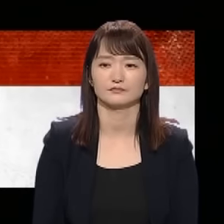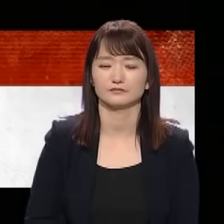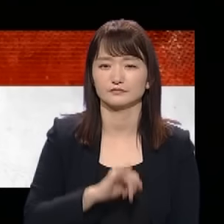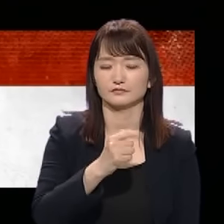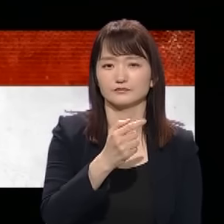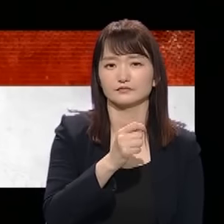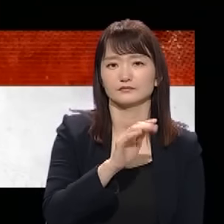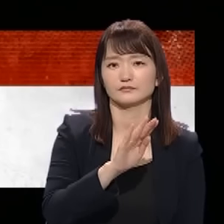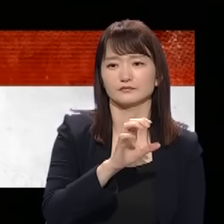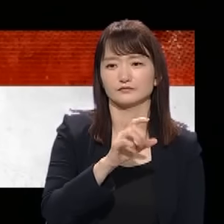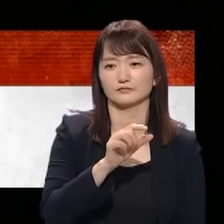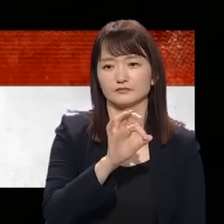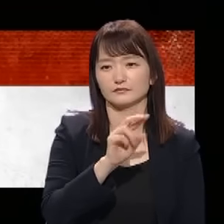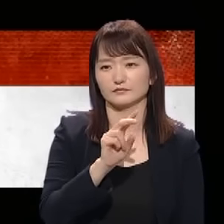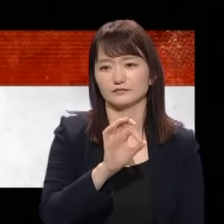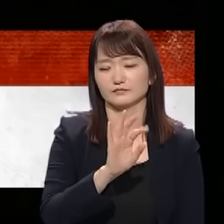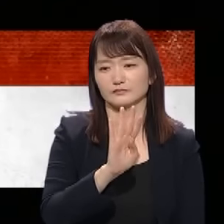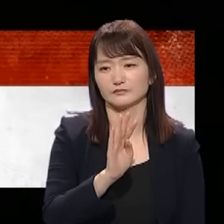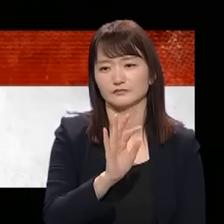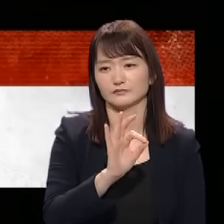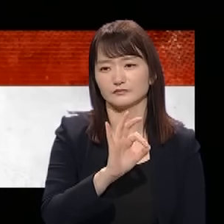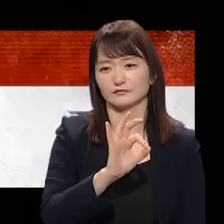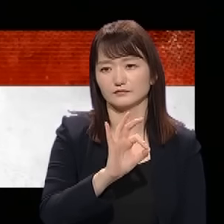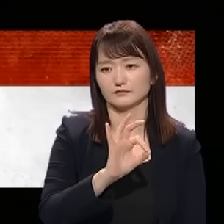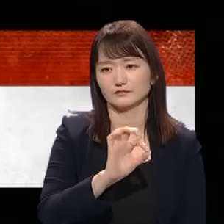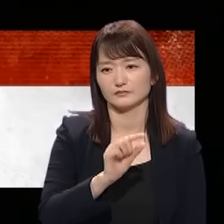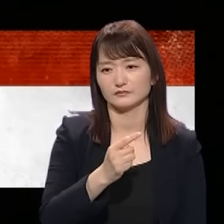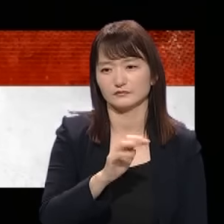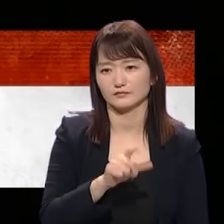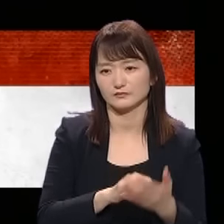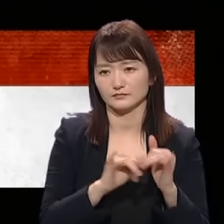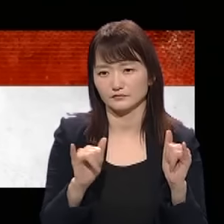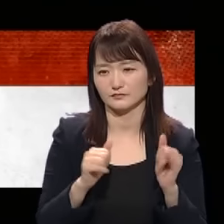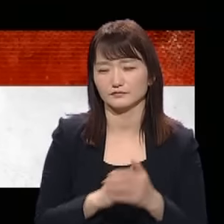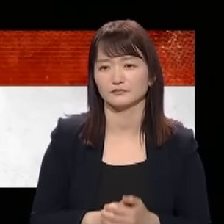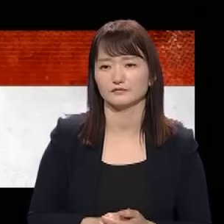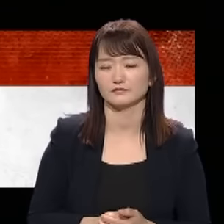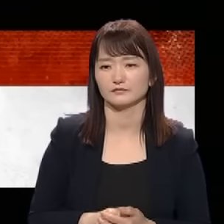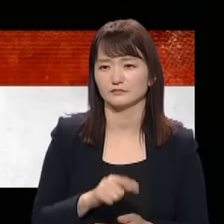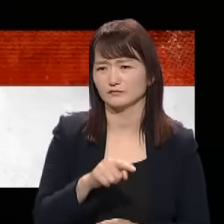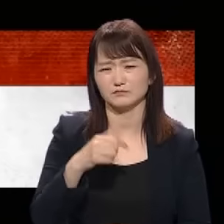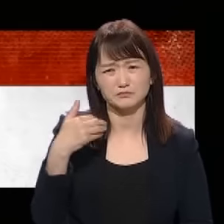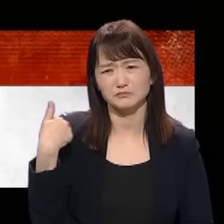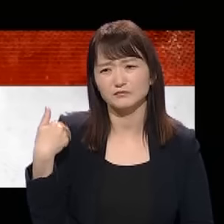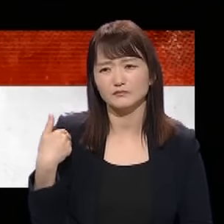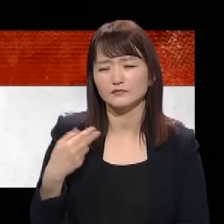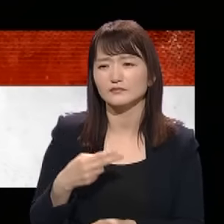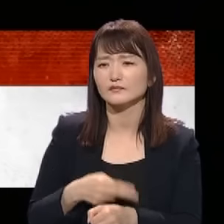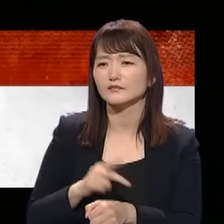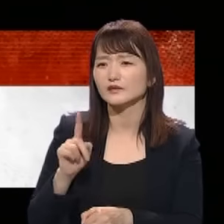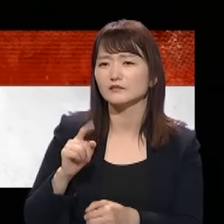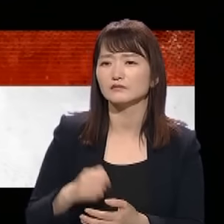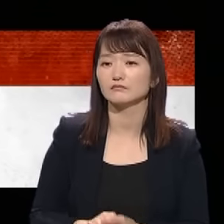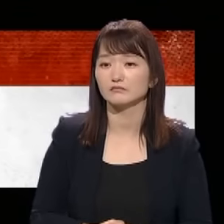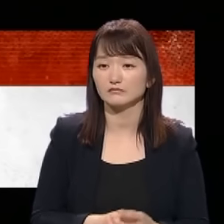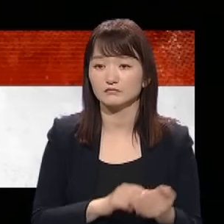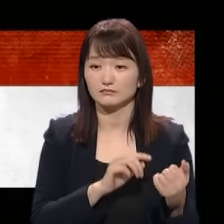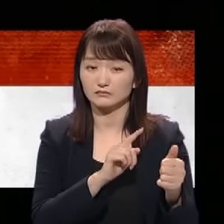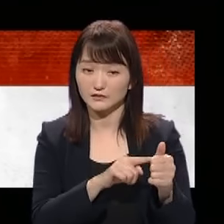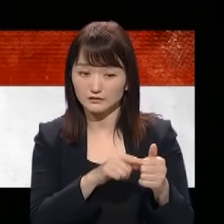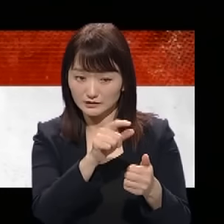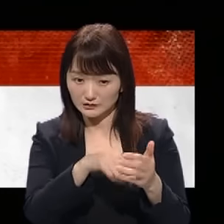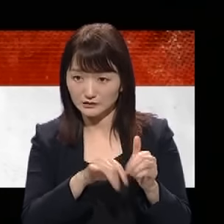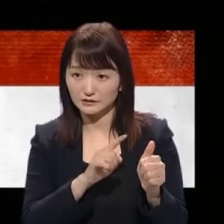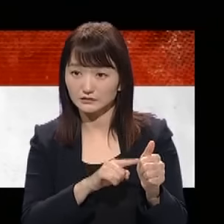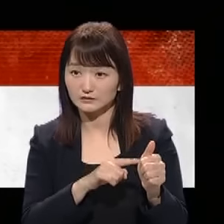JTBC의 양원보 기자라고. 나는 그런 그 저기도 모르겠고. 예, 선생님 그 다름이 아니고. 당신이 기자라고